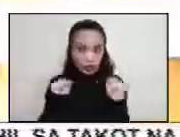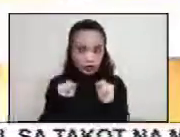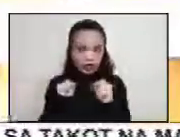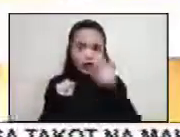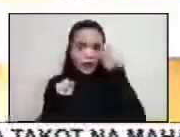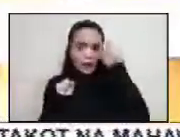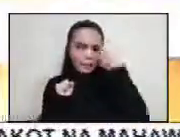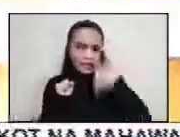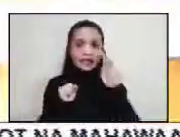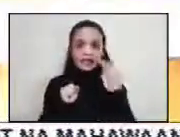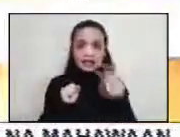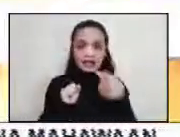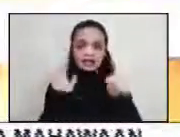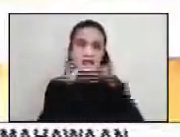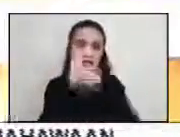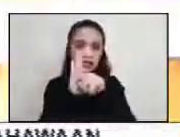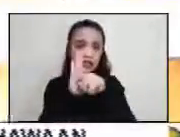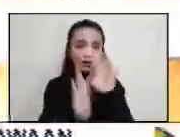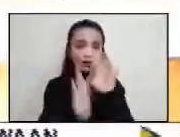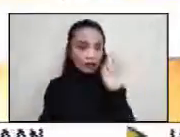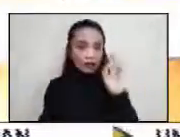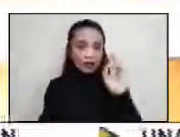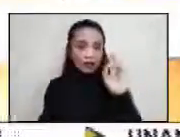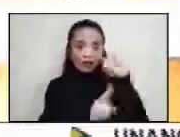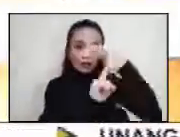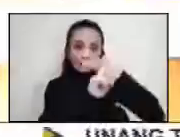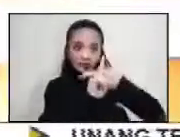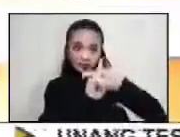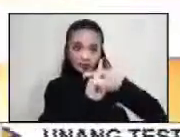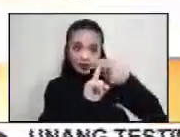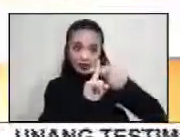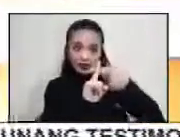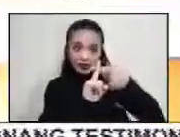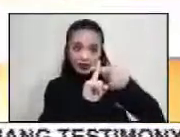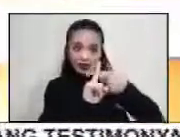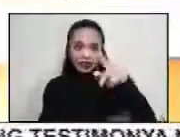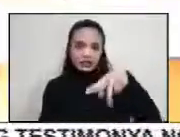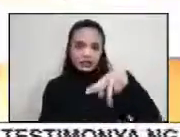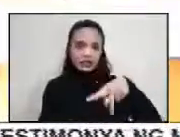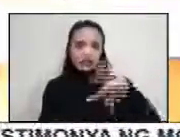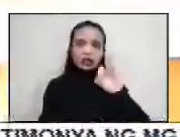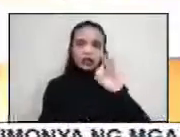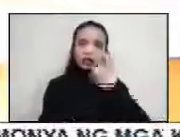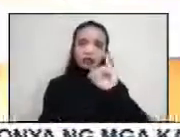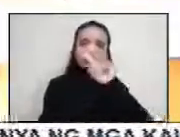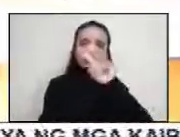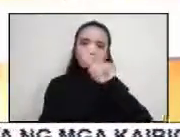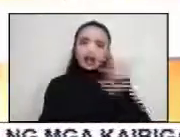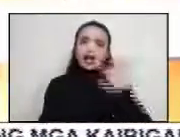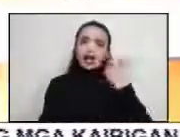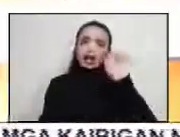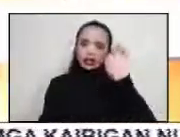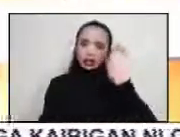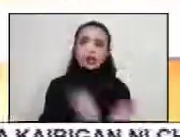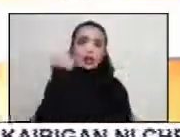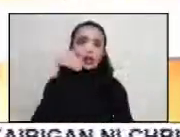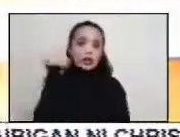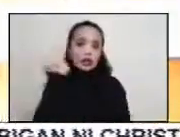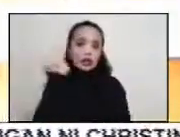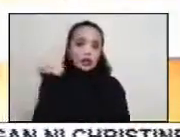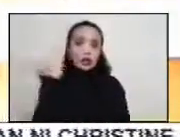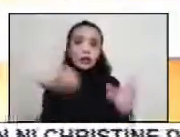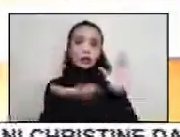So, mapoprotektahan mo pa rin yung sarili mo through face shield, face mask, and social distancing. Di ba, Dan? Tama ka dyan. And siniguro din